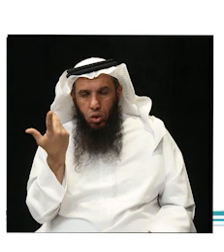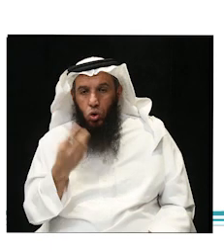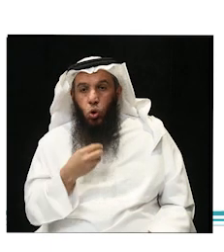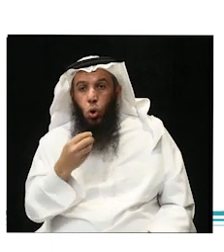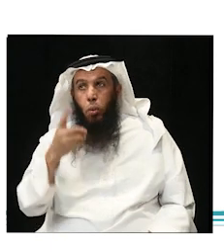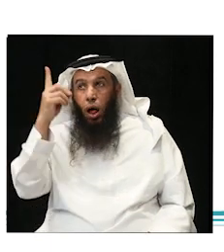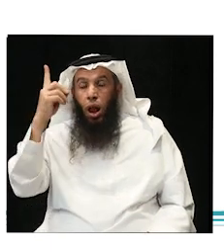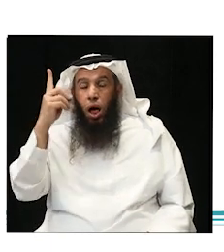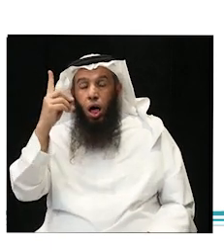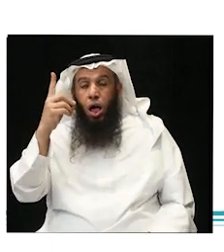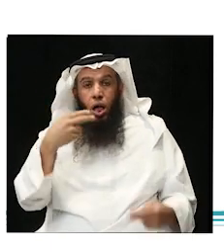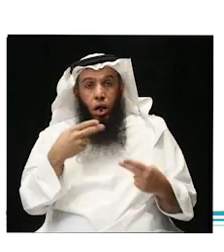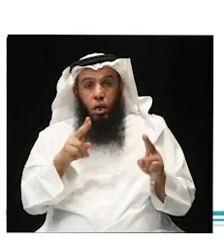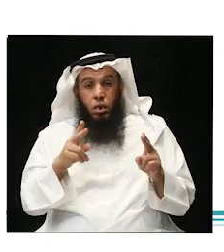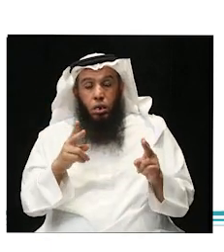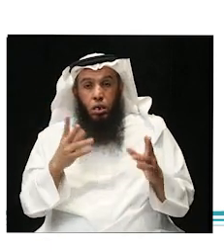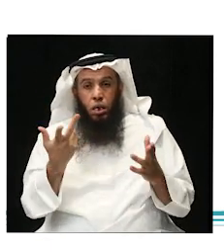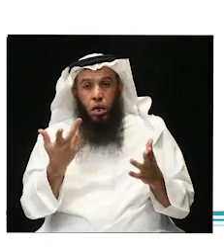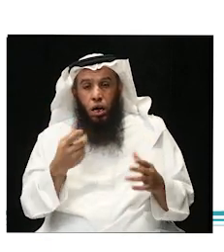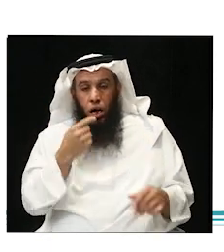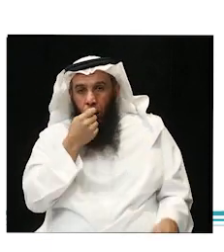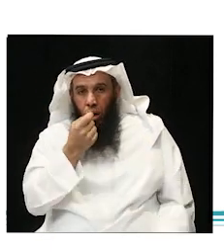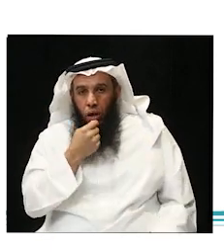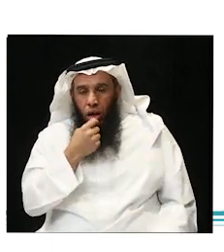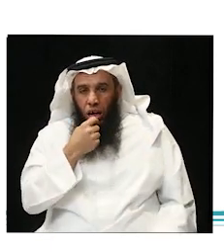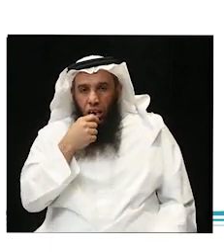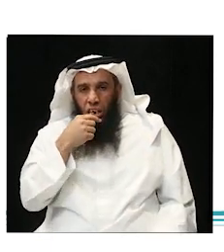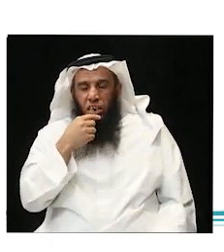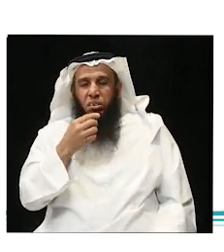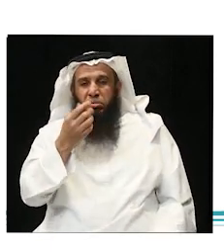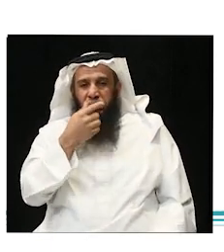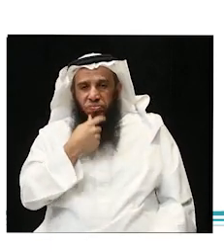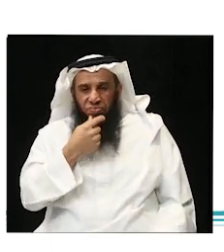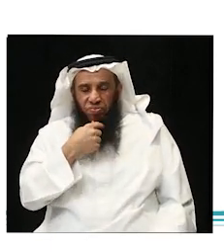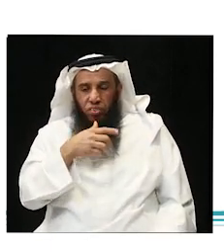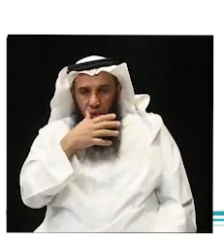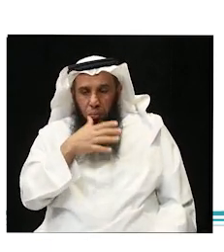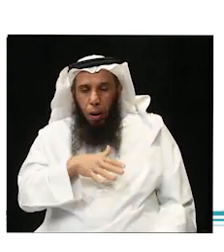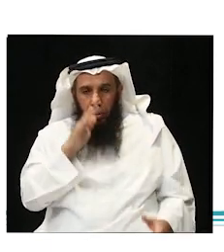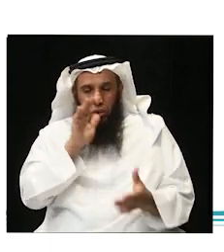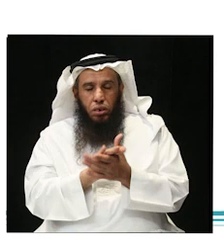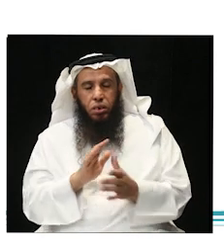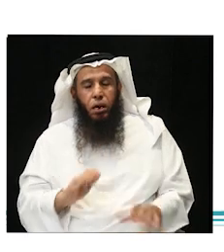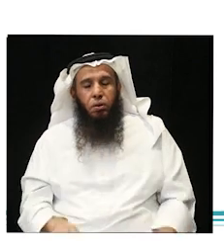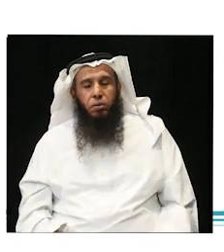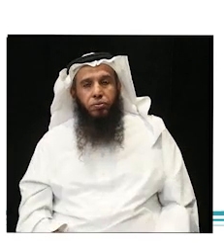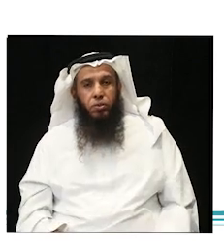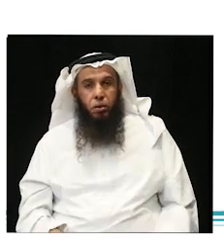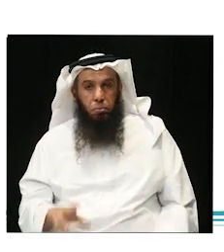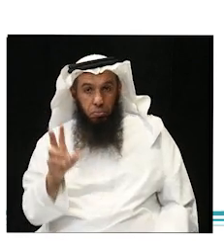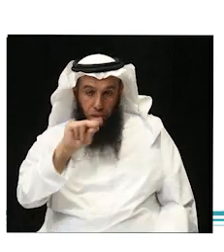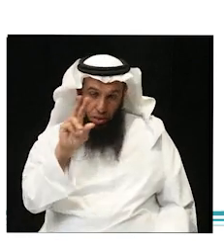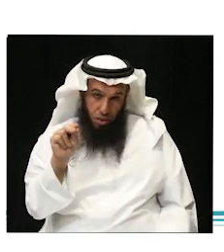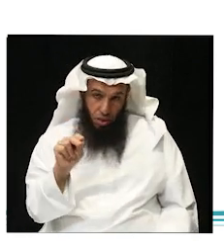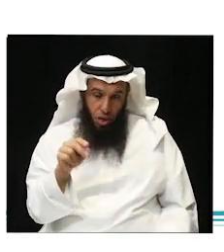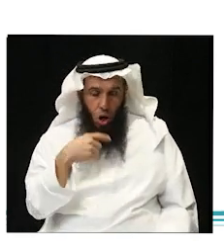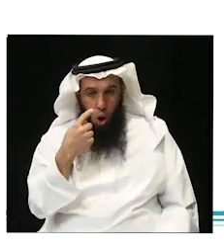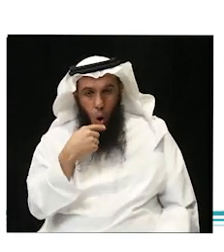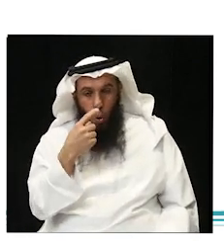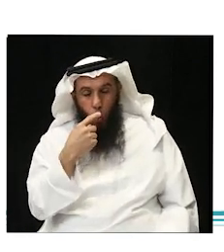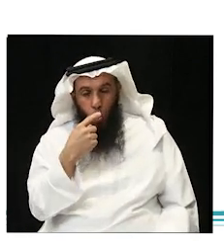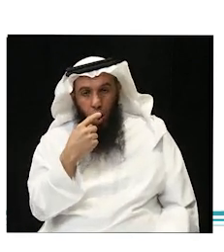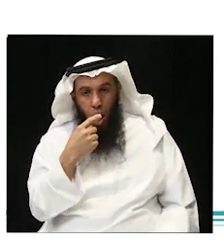القرآن والسنة النبوية، القرآن والسنة النبوية. أمثلة الأقوال والأعمال الباطنة والظاهرة،